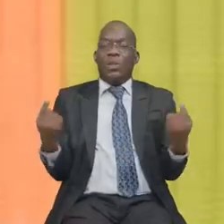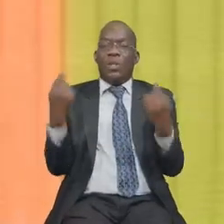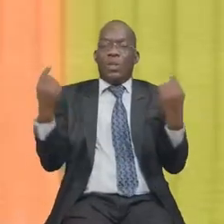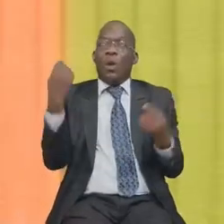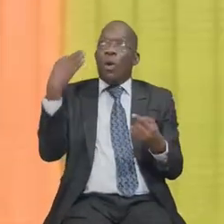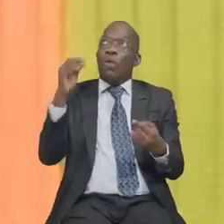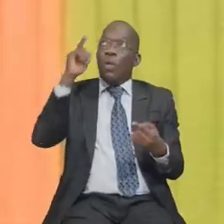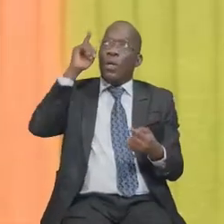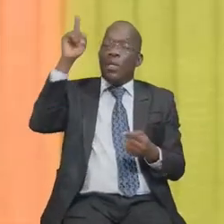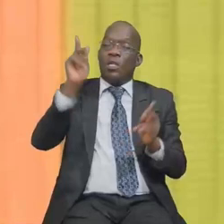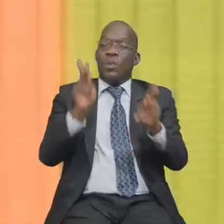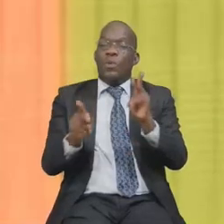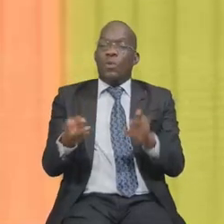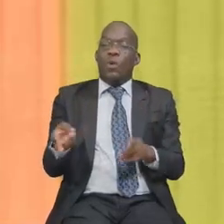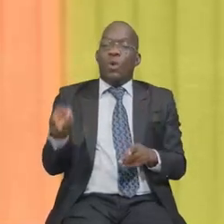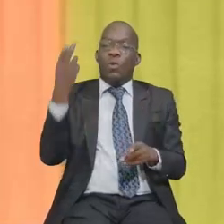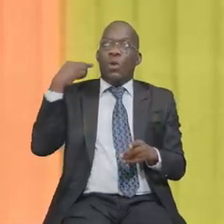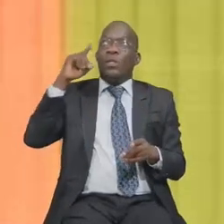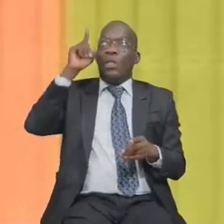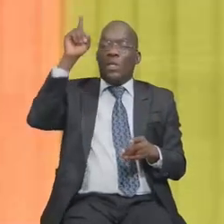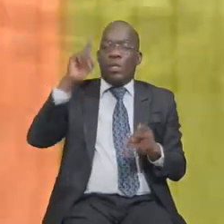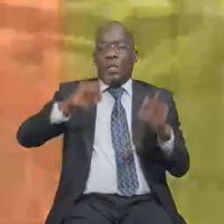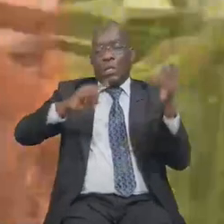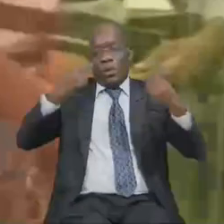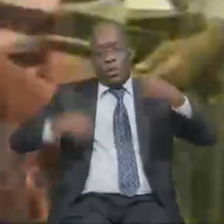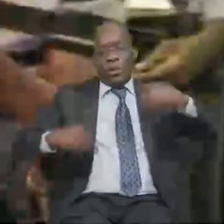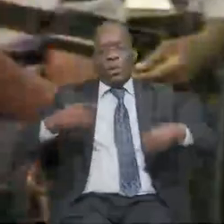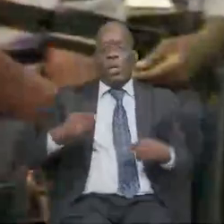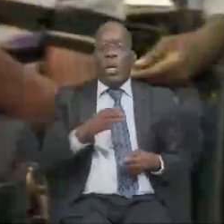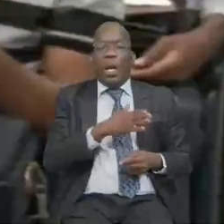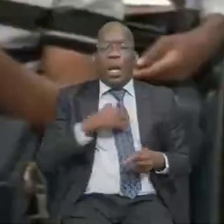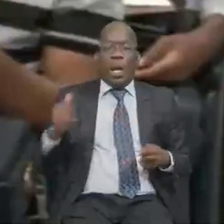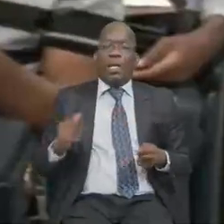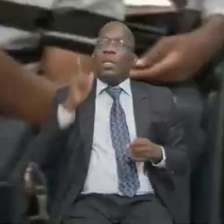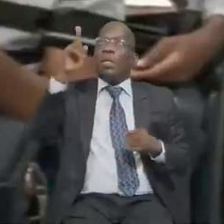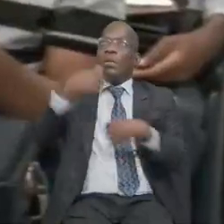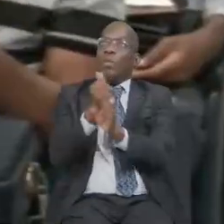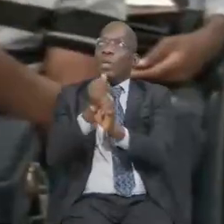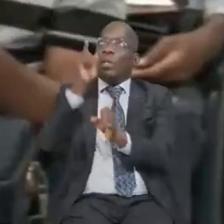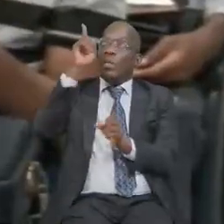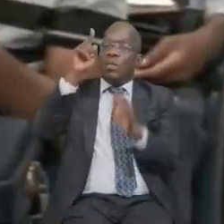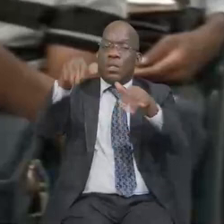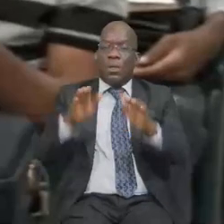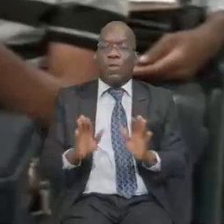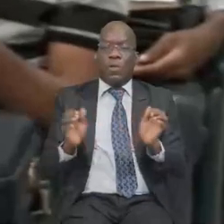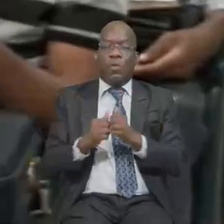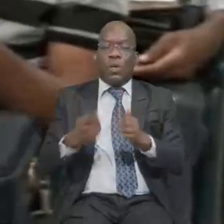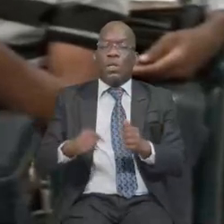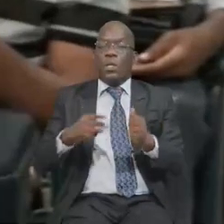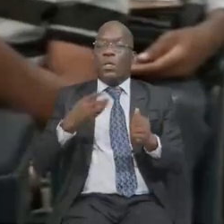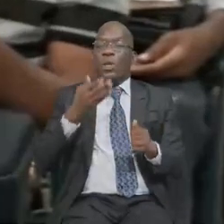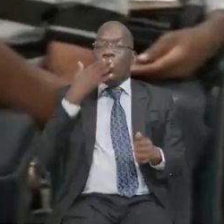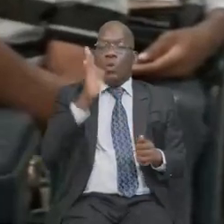Verset 9. On a mis son sépulcre parmi les méchants, son tombeau avec le